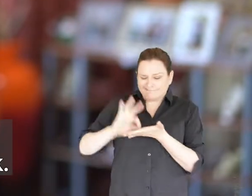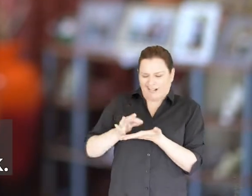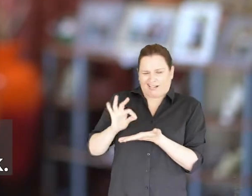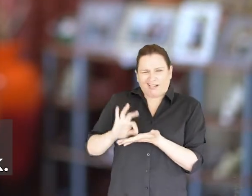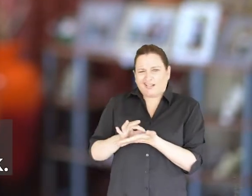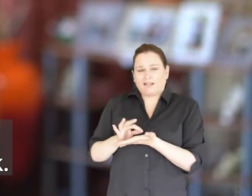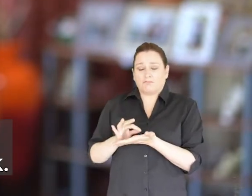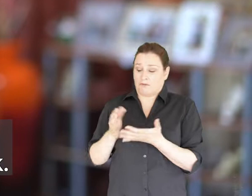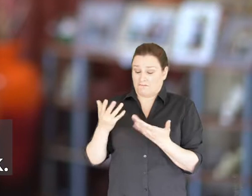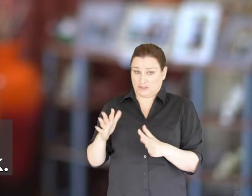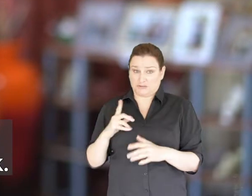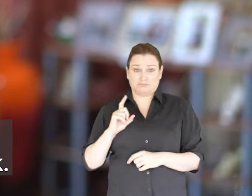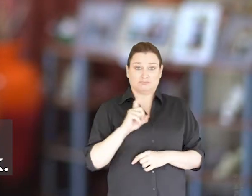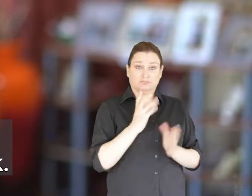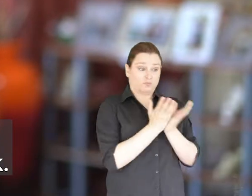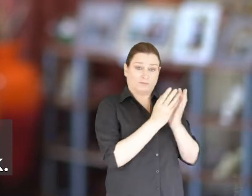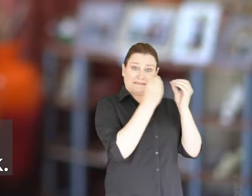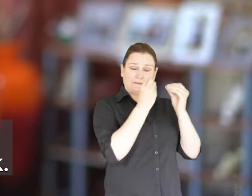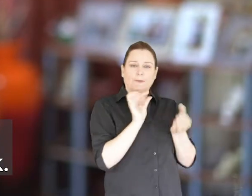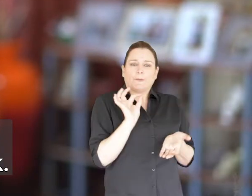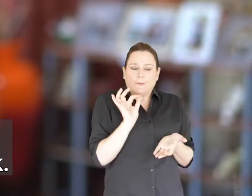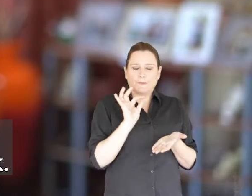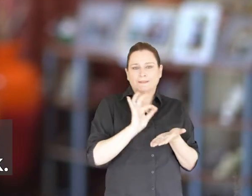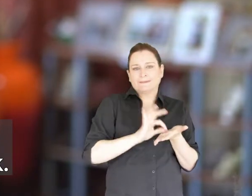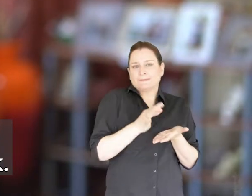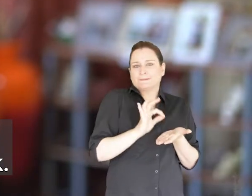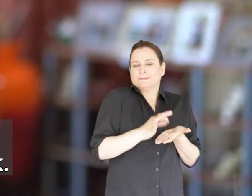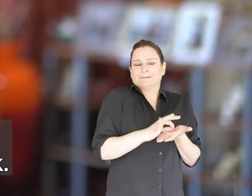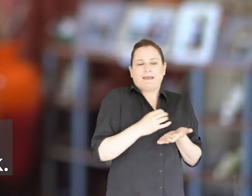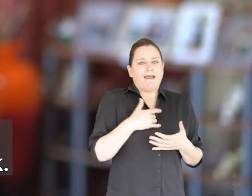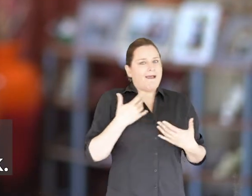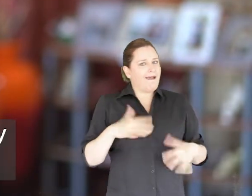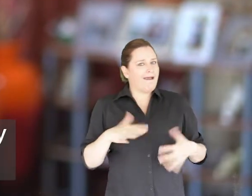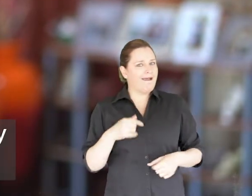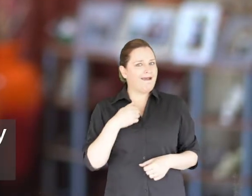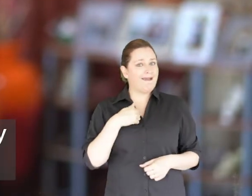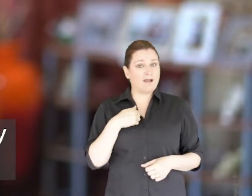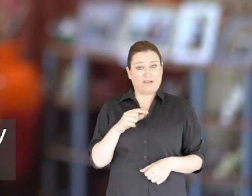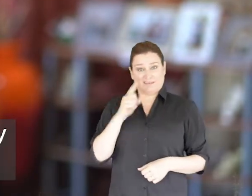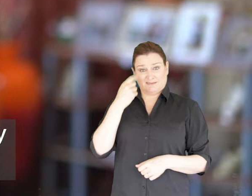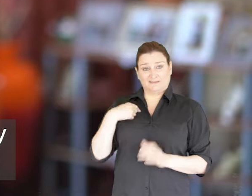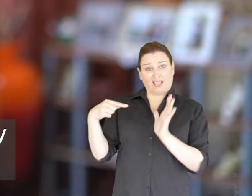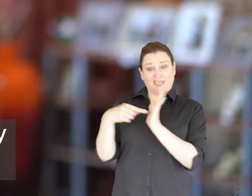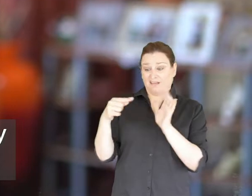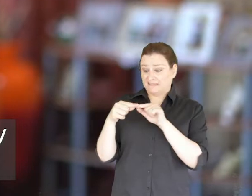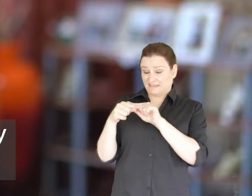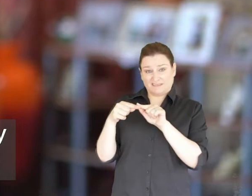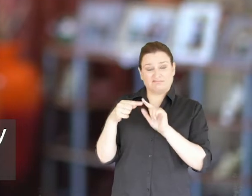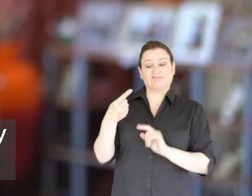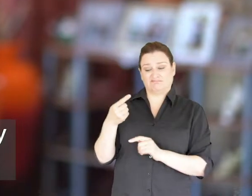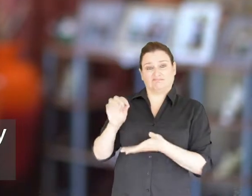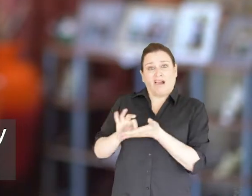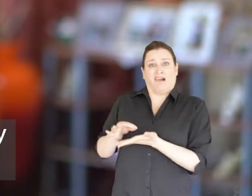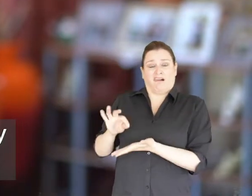die school geleer om naaldwerk verder te doen. En ons het met uiters groot